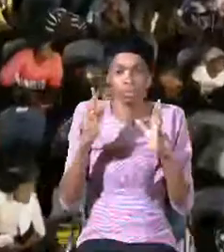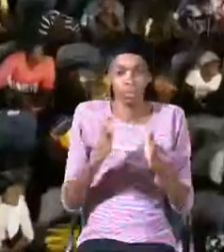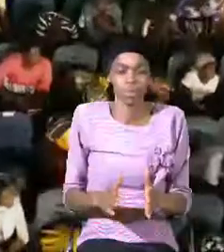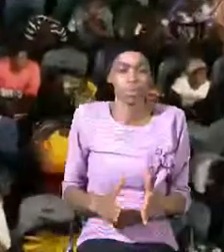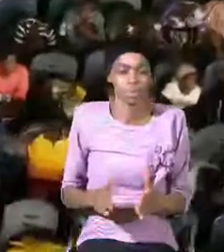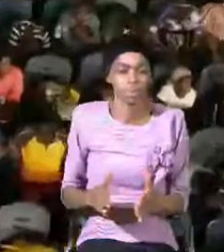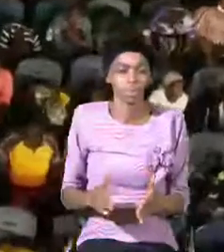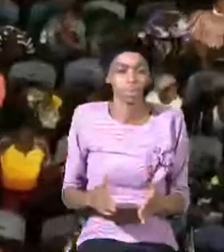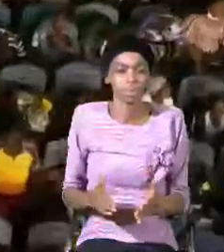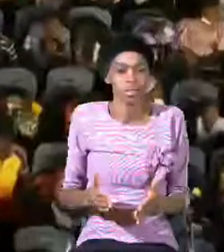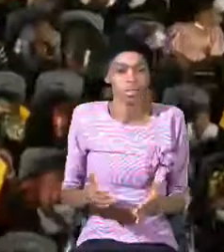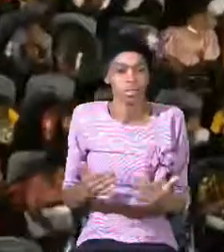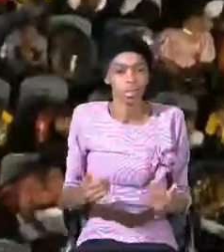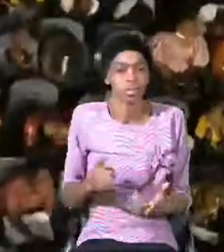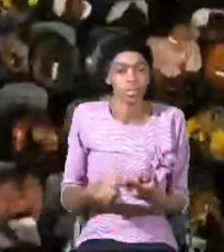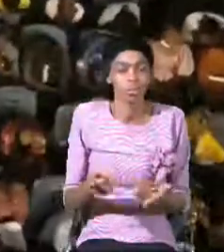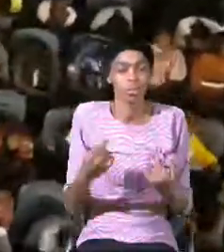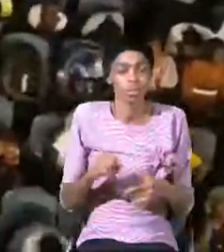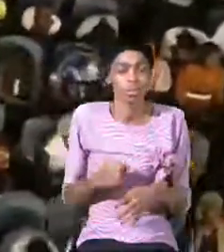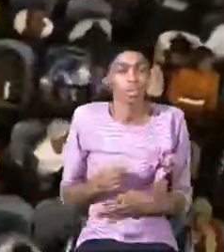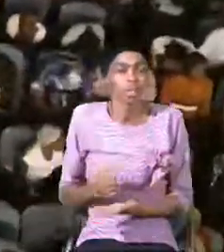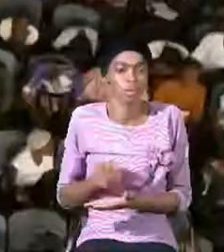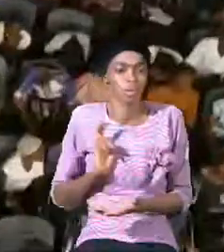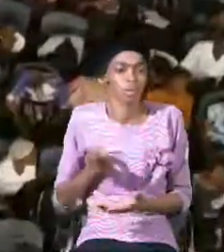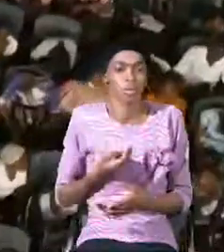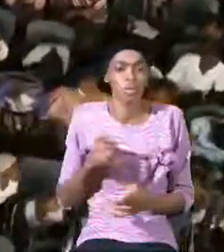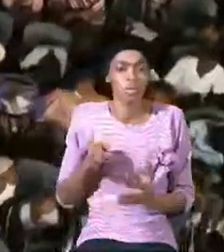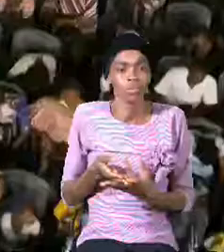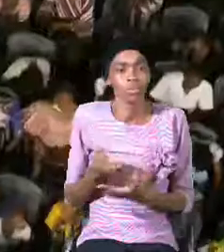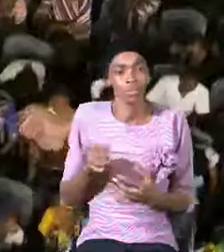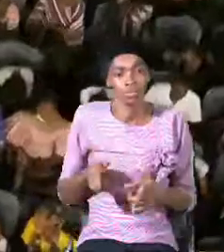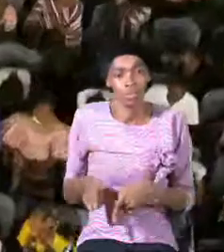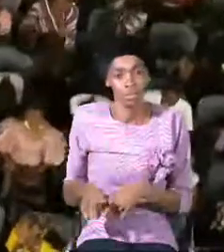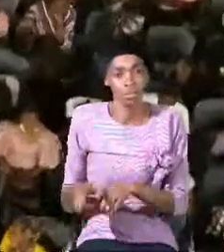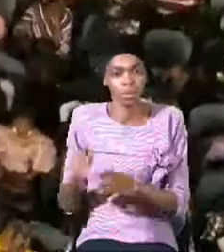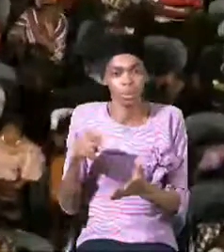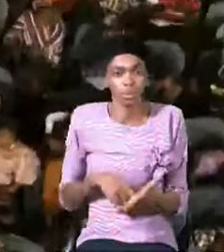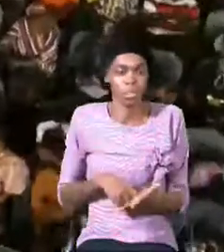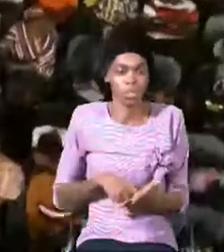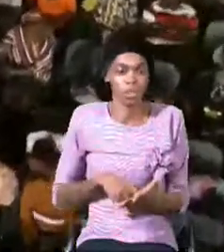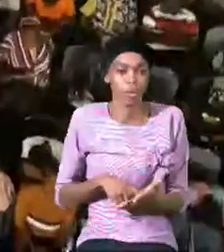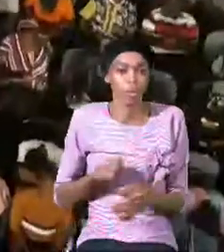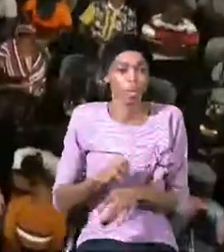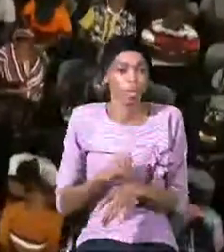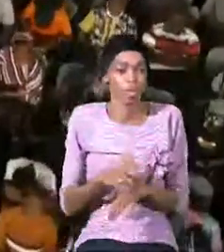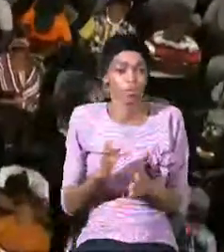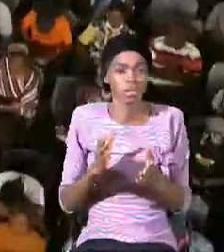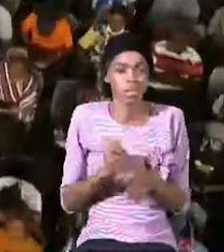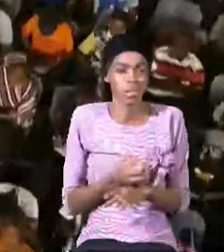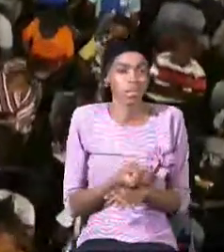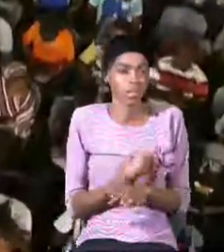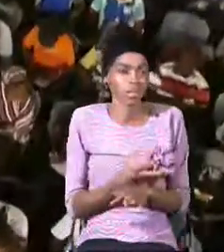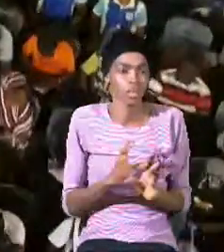Et le modérateur va nous aider au cours de cette période de conseil. Je reviendrai. Il y a la